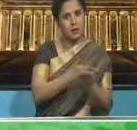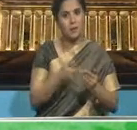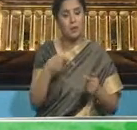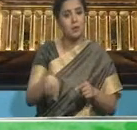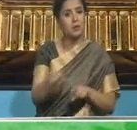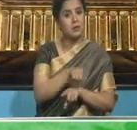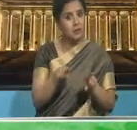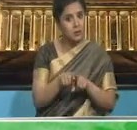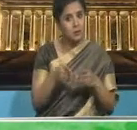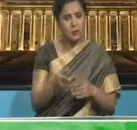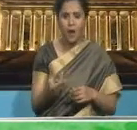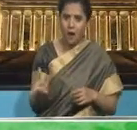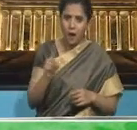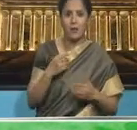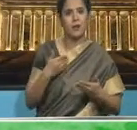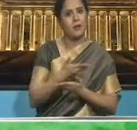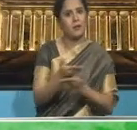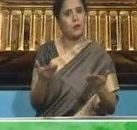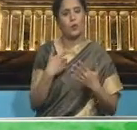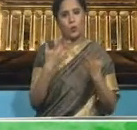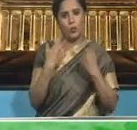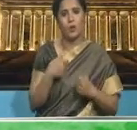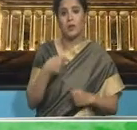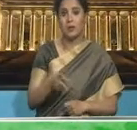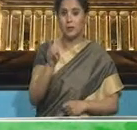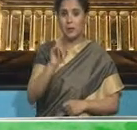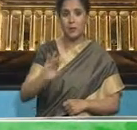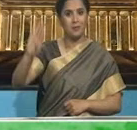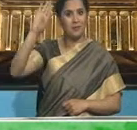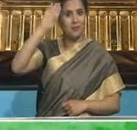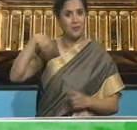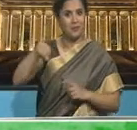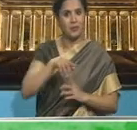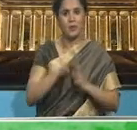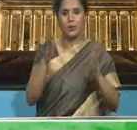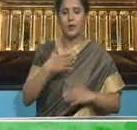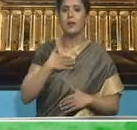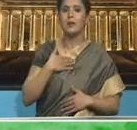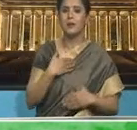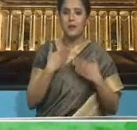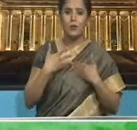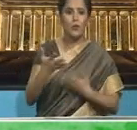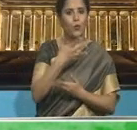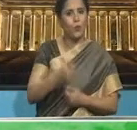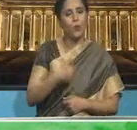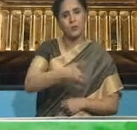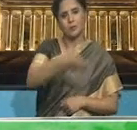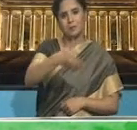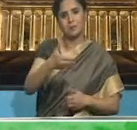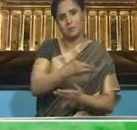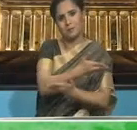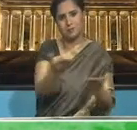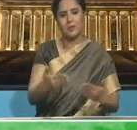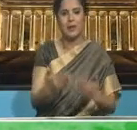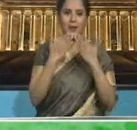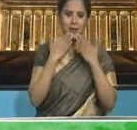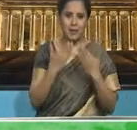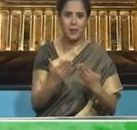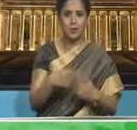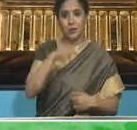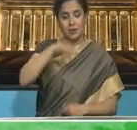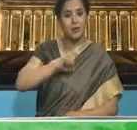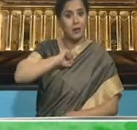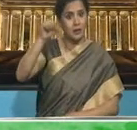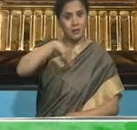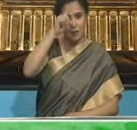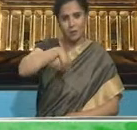लिए एक बार फिर मैं गणतंत्र दिवस की हार्दिक शुभकामनाएं व्यक्त करती हूँ। धन्यवाद। जय